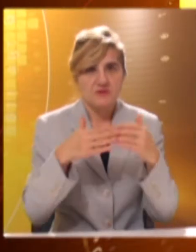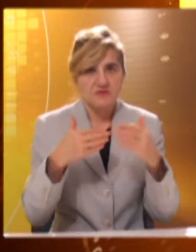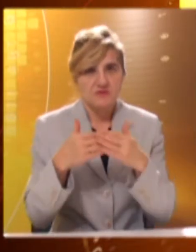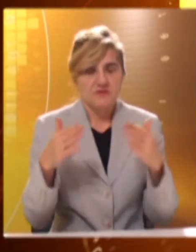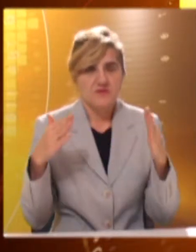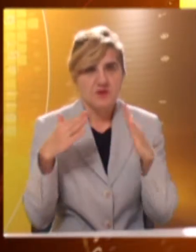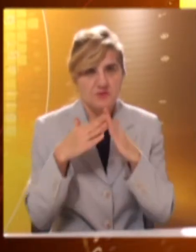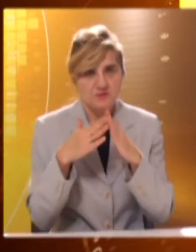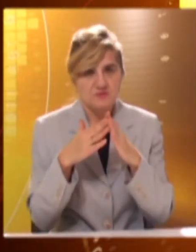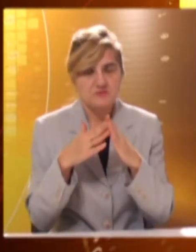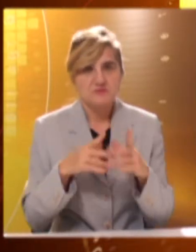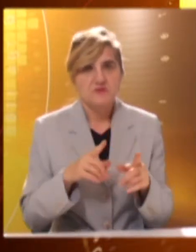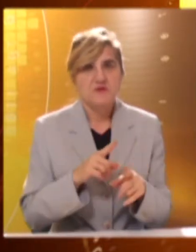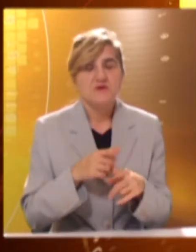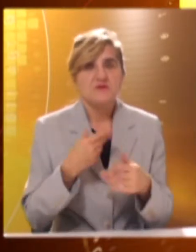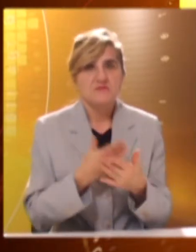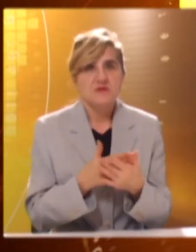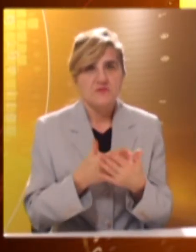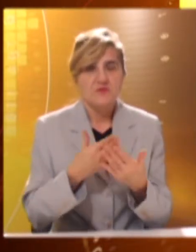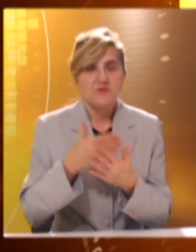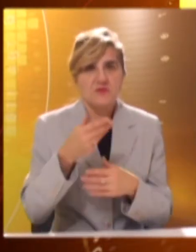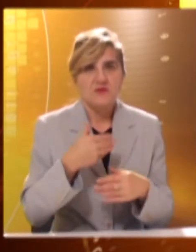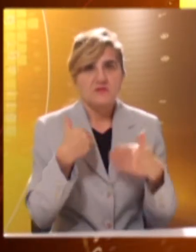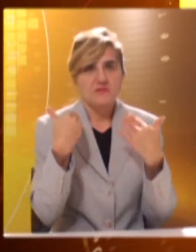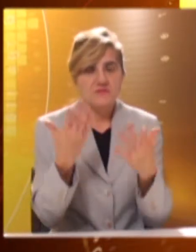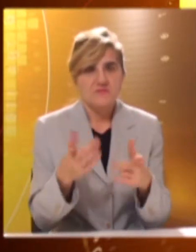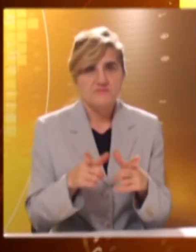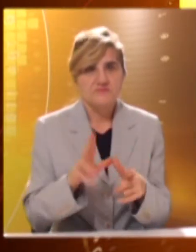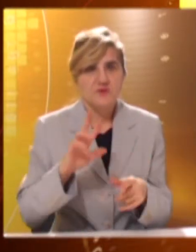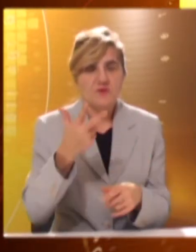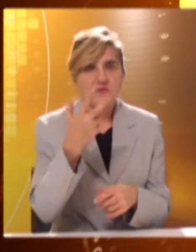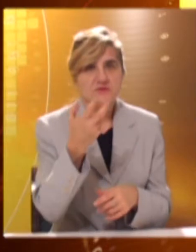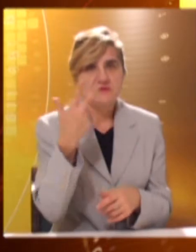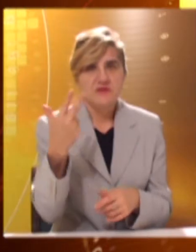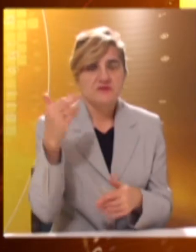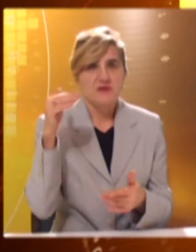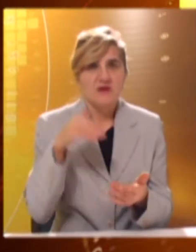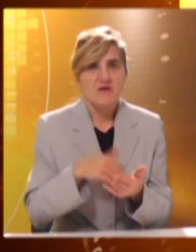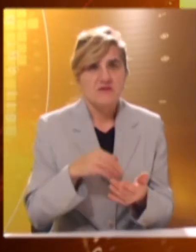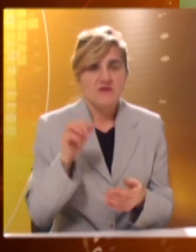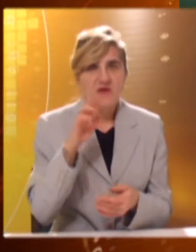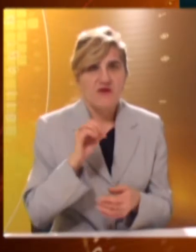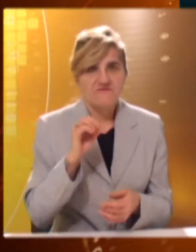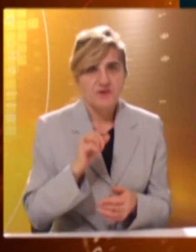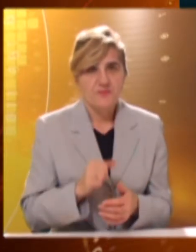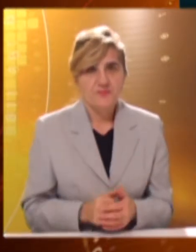gradu Subotici će biti dodeljena bespovratna sredstva u iznosu od oko 330.000 evra.